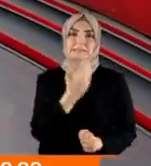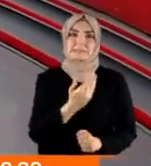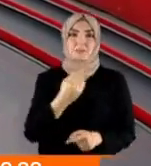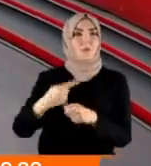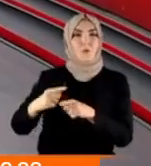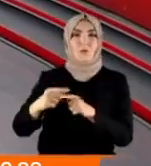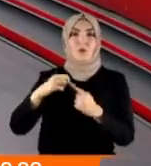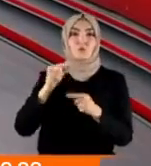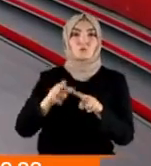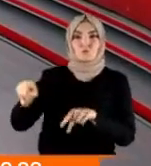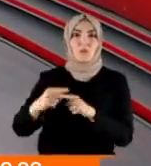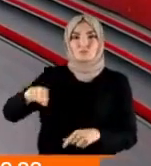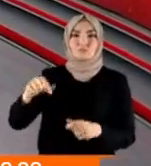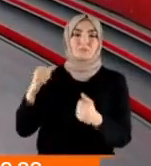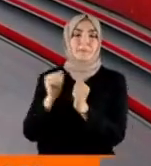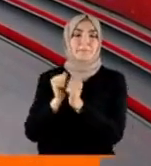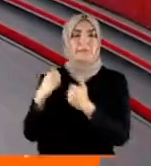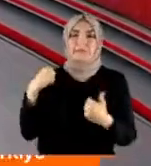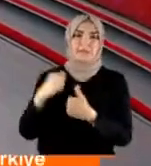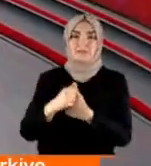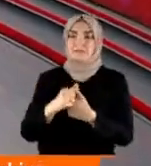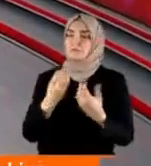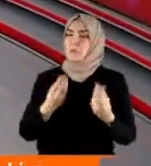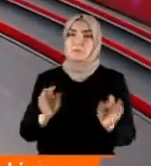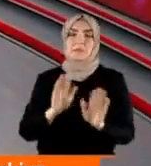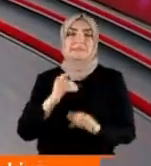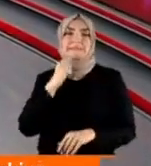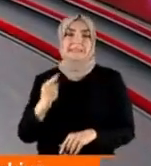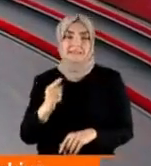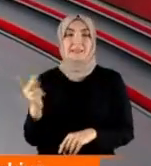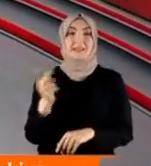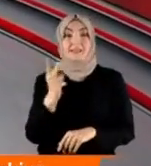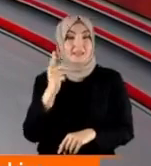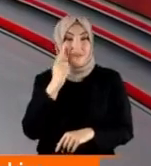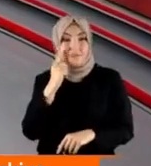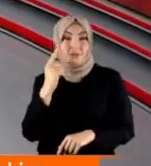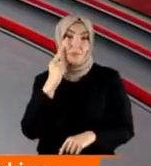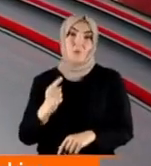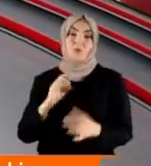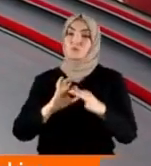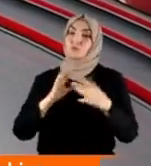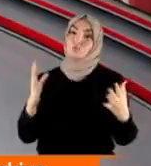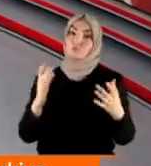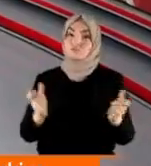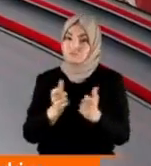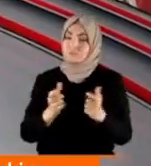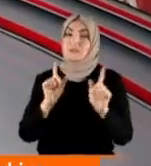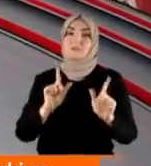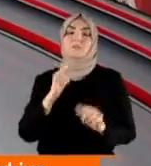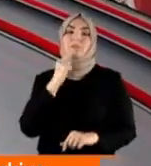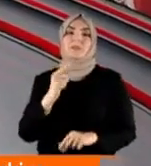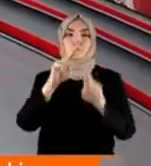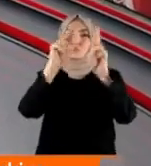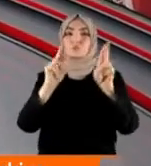mümkün değil ifadesini kullandı. İki devletli çözüm müzakere edilmeli diye seslendi. Tabii uluslararası toplumada bir